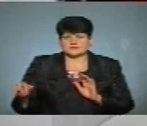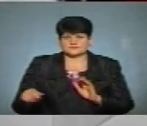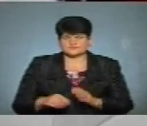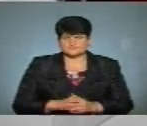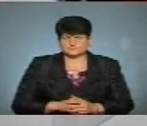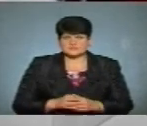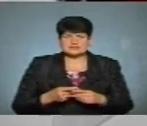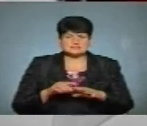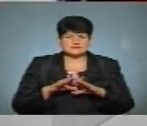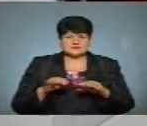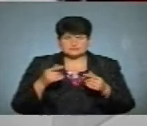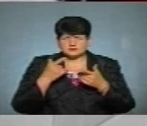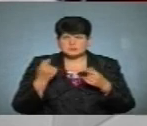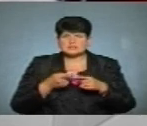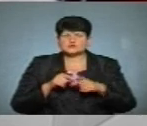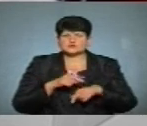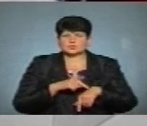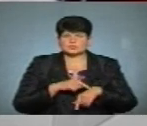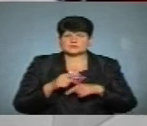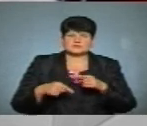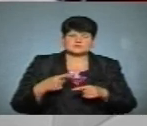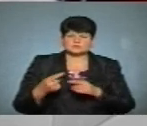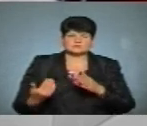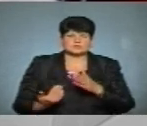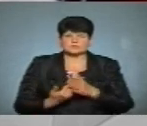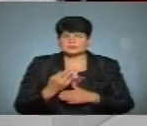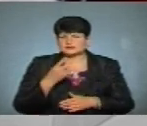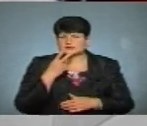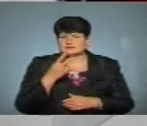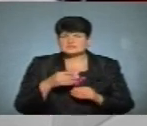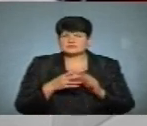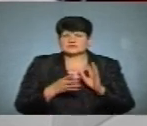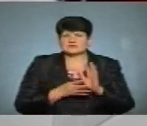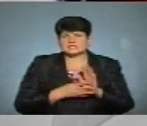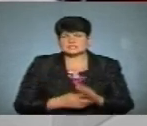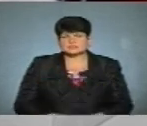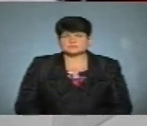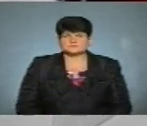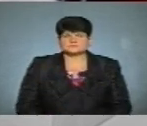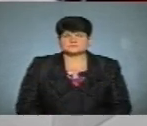Це вся інформація на цю годину. Наступний випуск новин дивіться вже о 19:00.